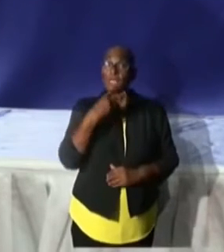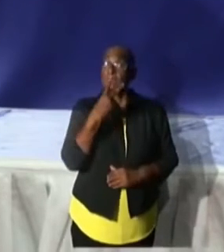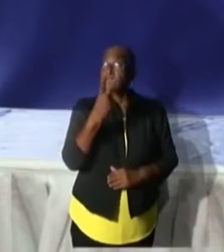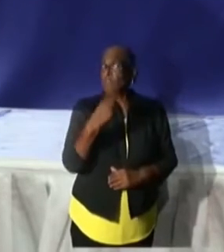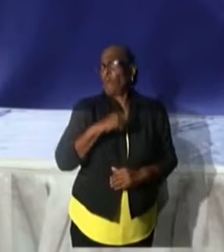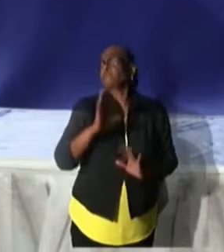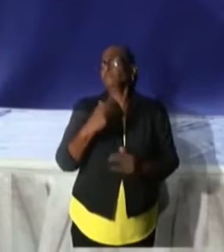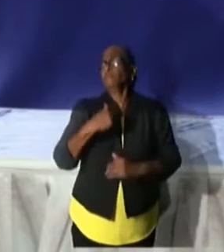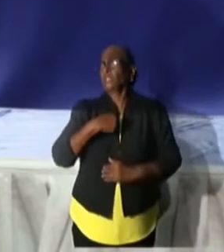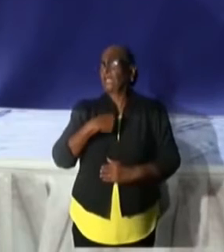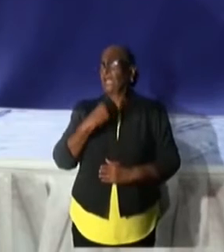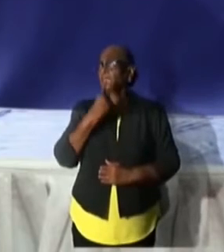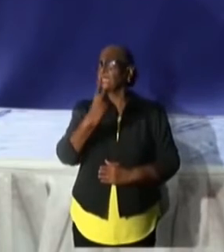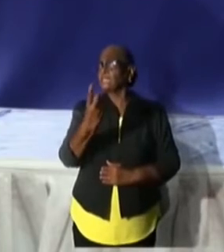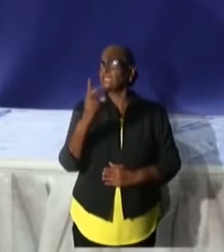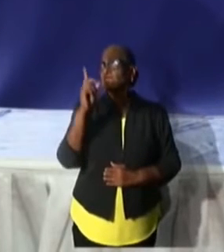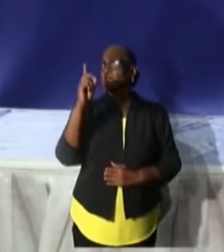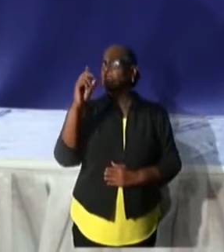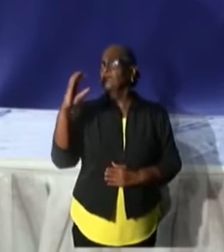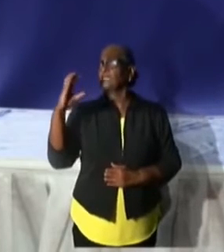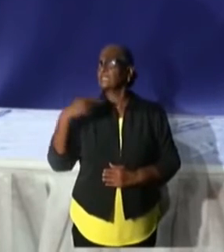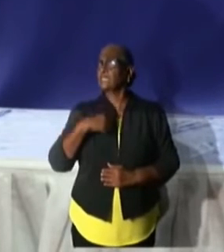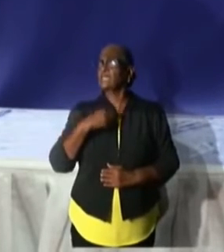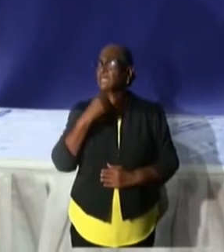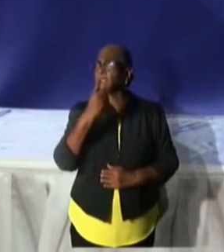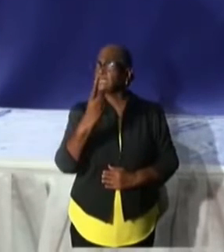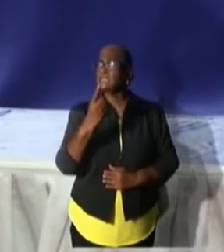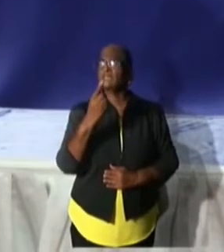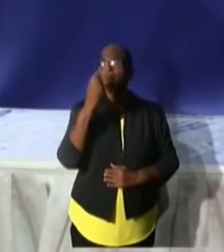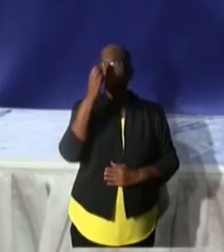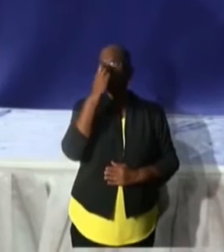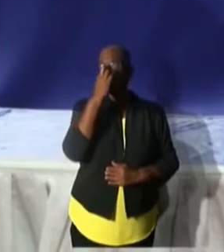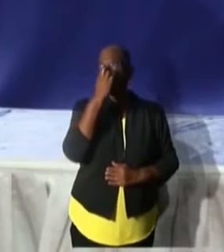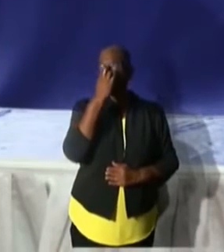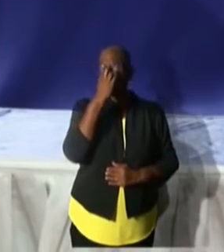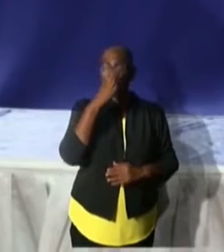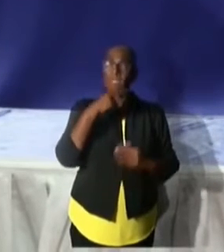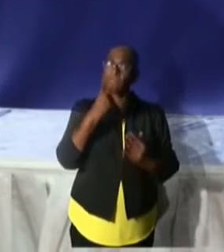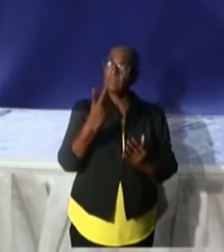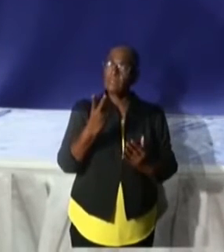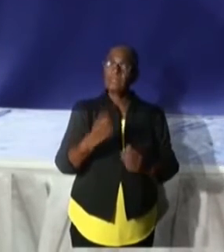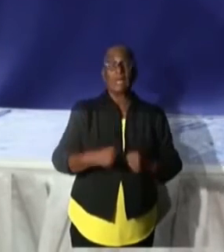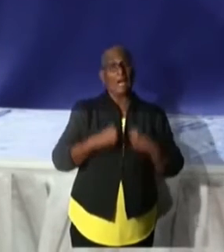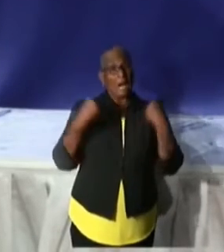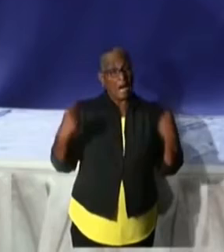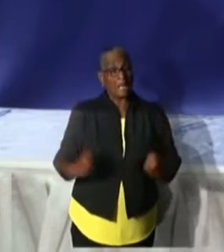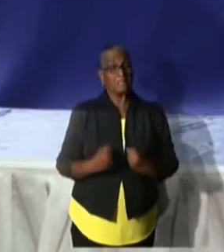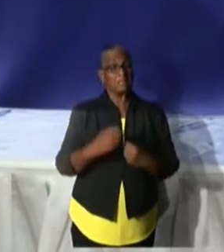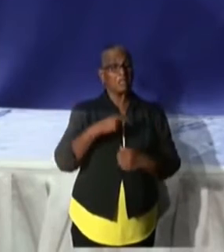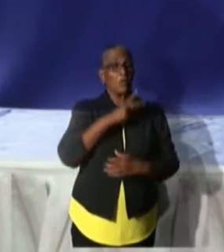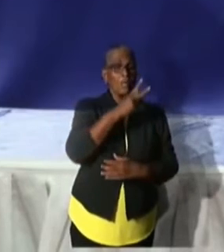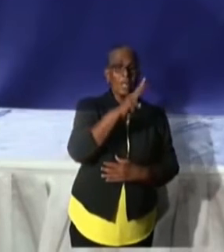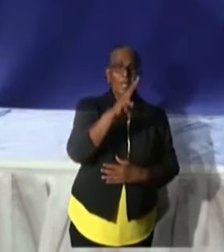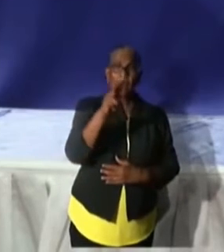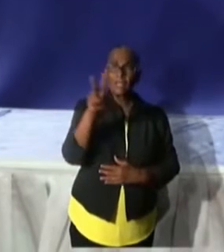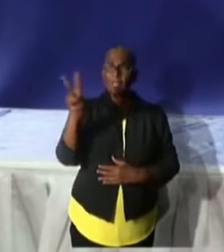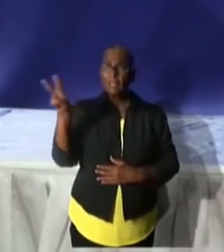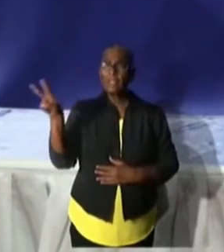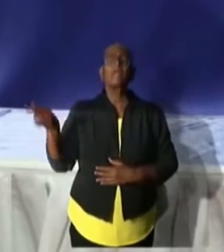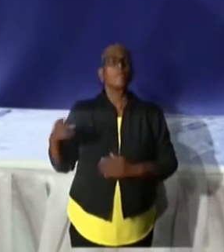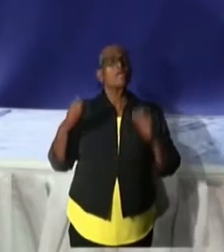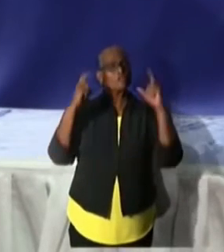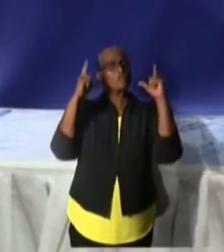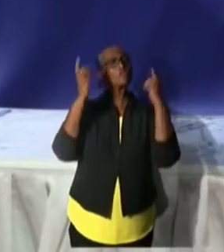zag ik dan als districtscommissaris dat het een beetje ontbrak in Saramaka. En na die actie van ons, dat de mensen toch nog bewust